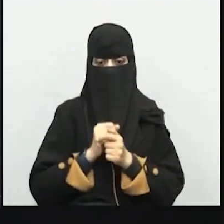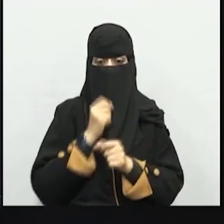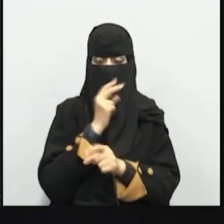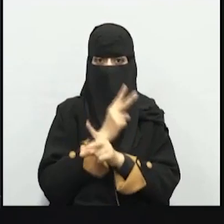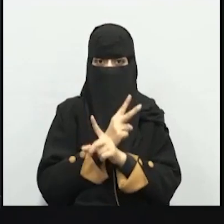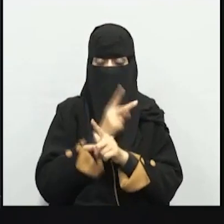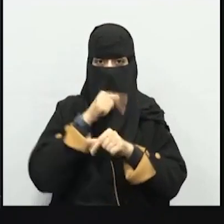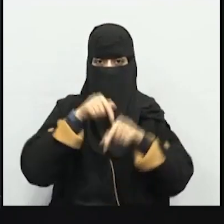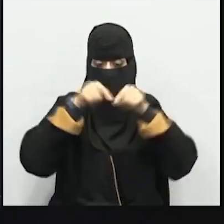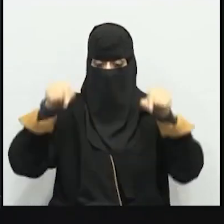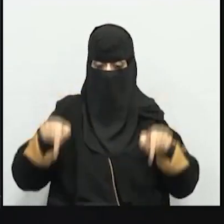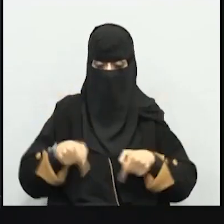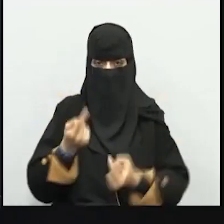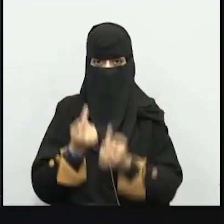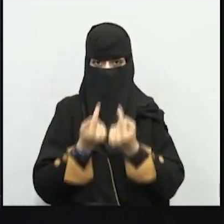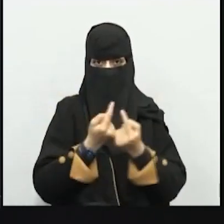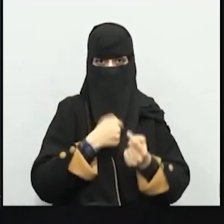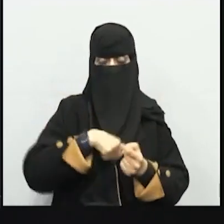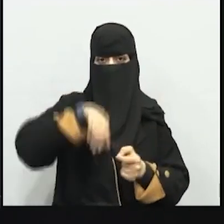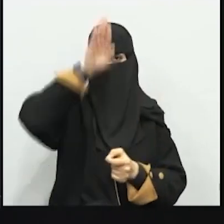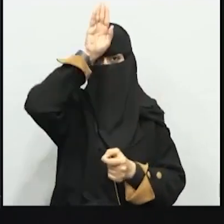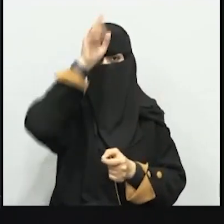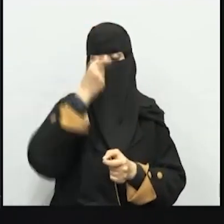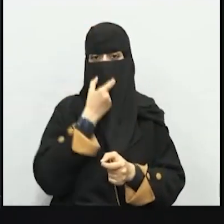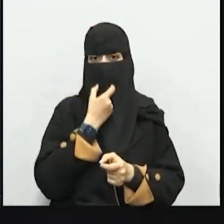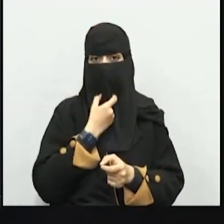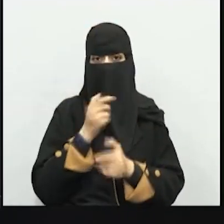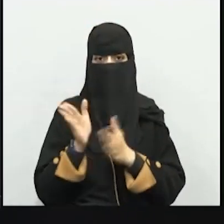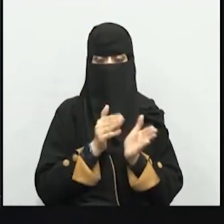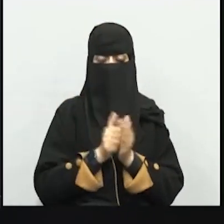مشروع حديقة الملك سلمان، أحسنتم.